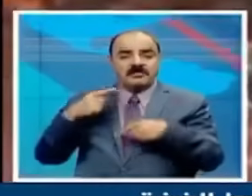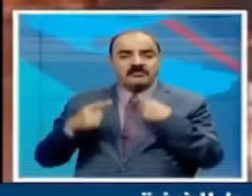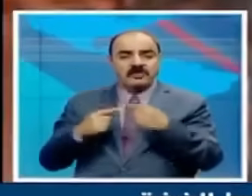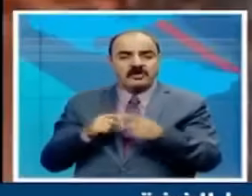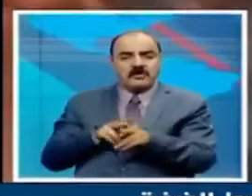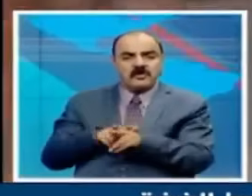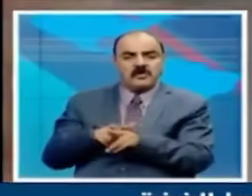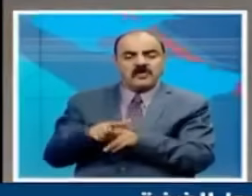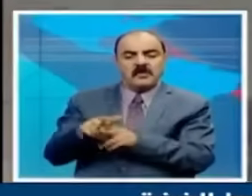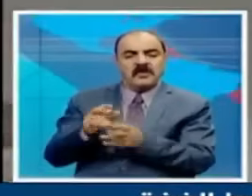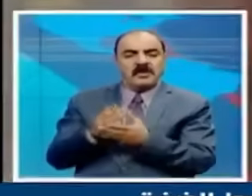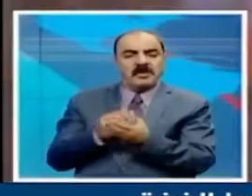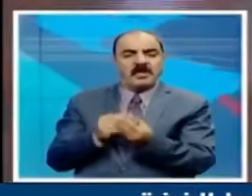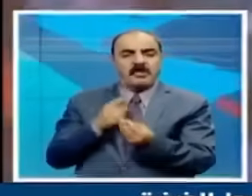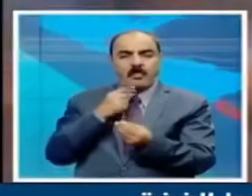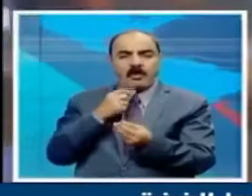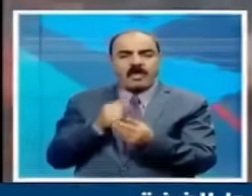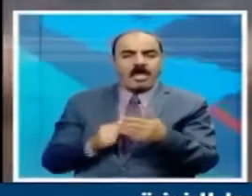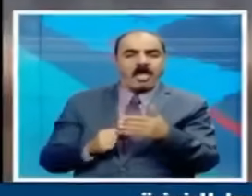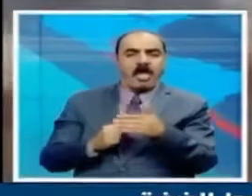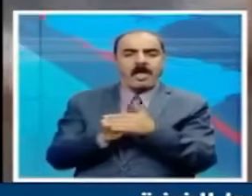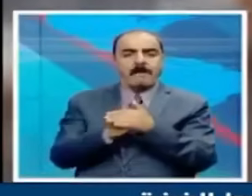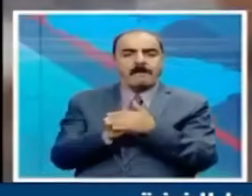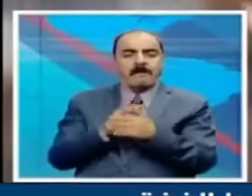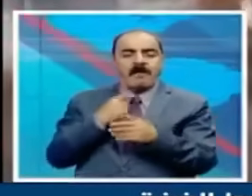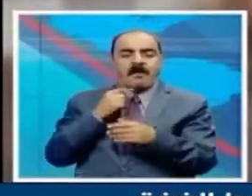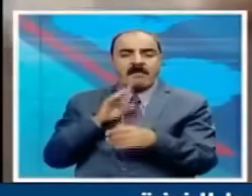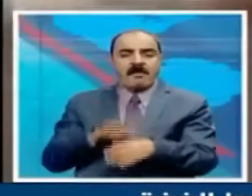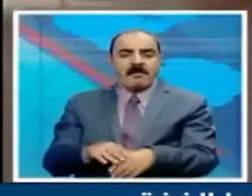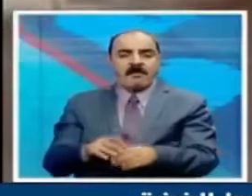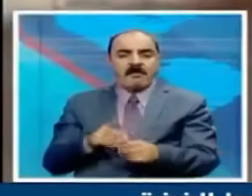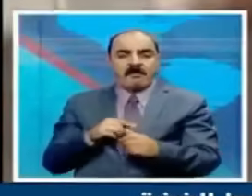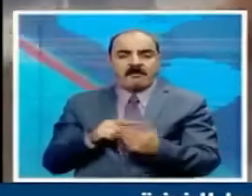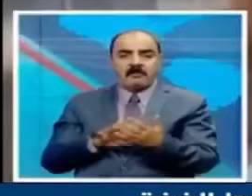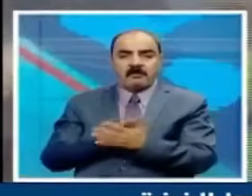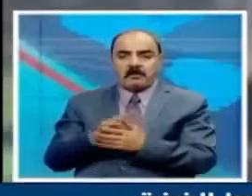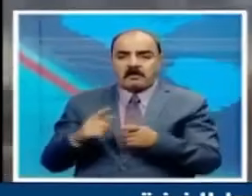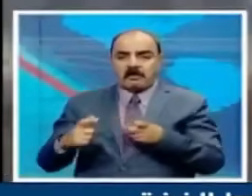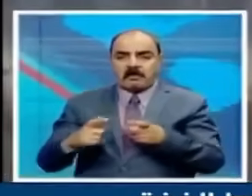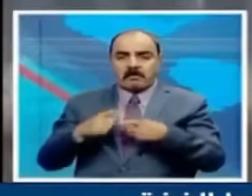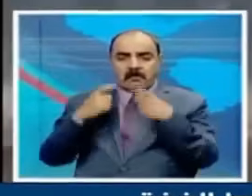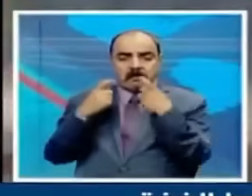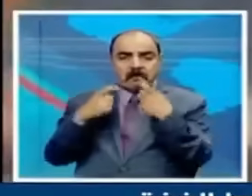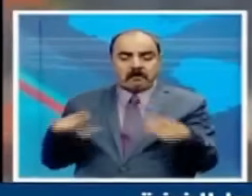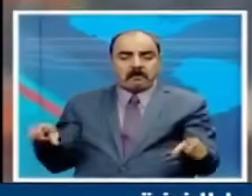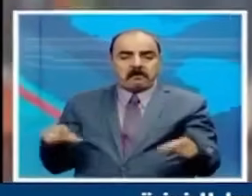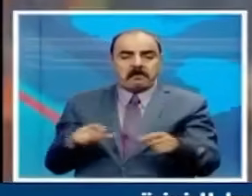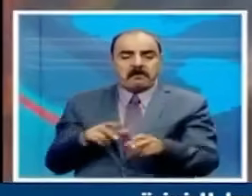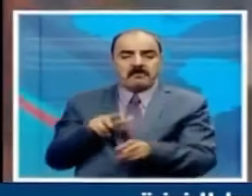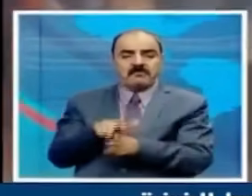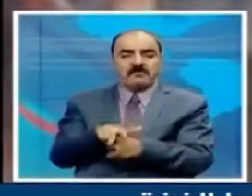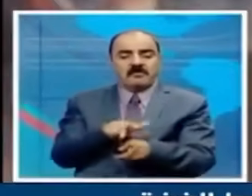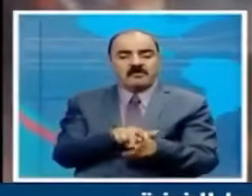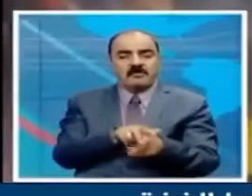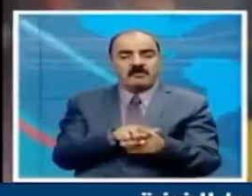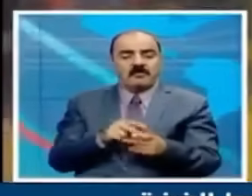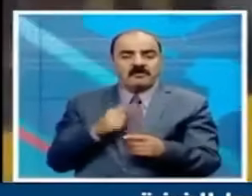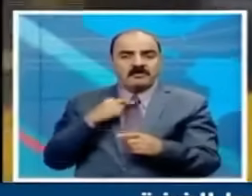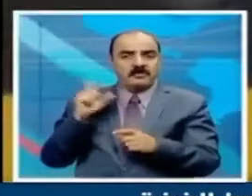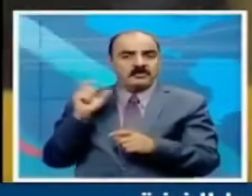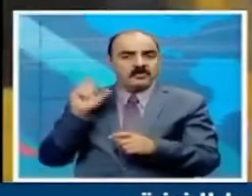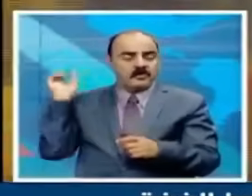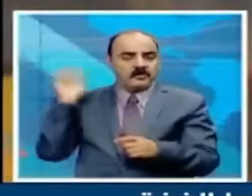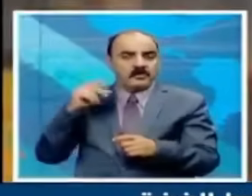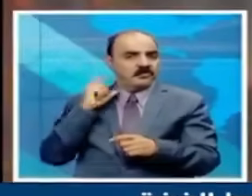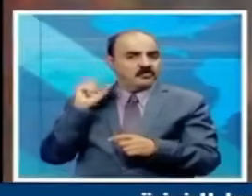الاحتلال اقتحمت قرية دور القرع شمال شرق رام الله، وهو ما أدى إلى اندلاع مواجهات أطلق خلالها